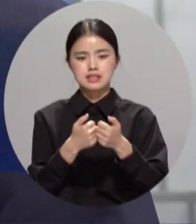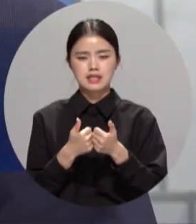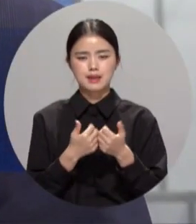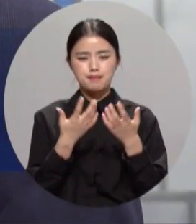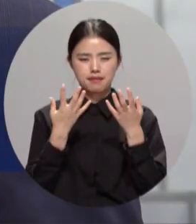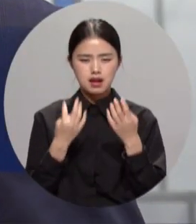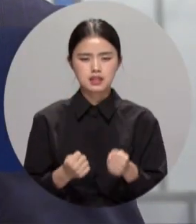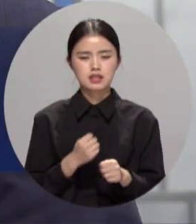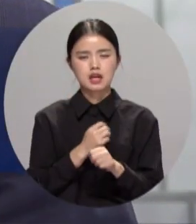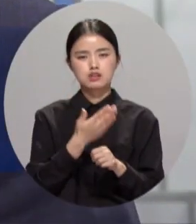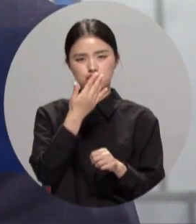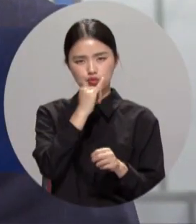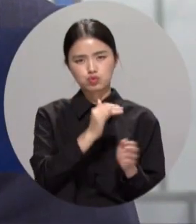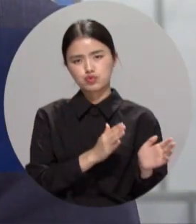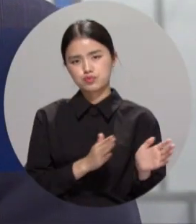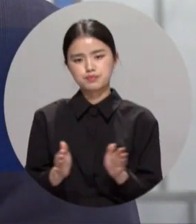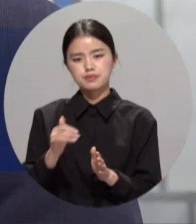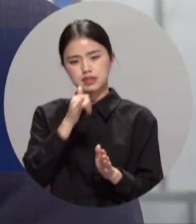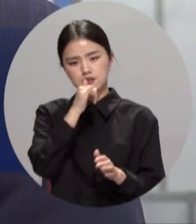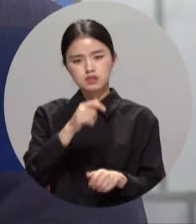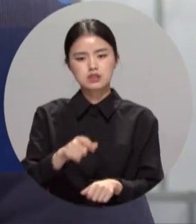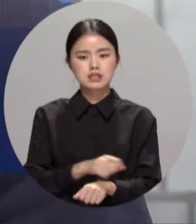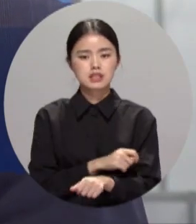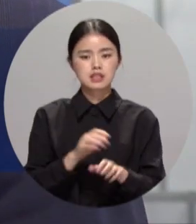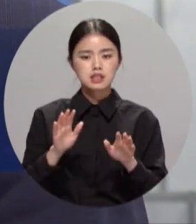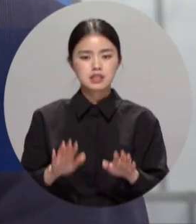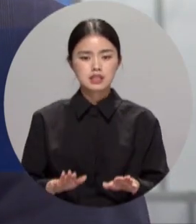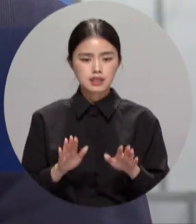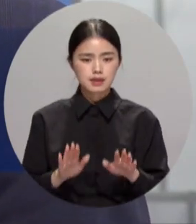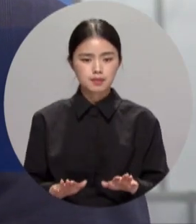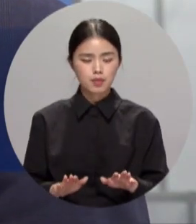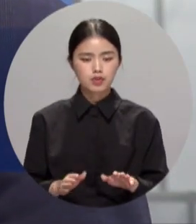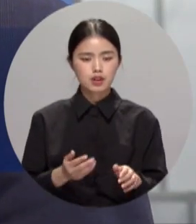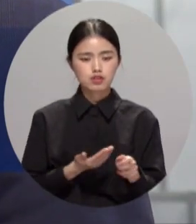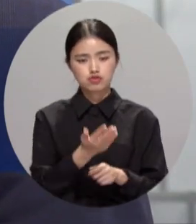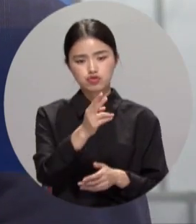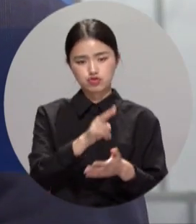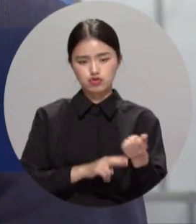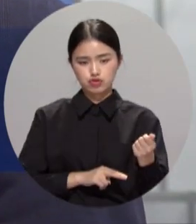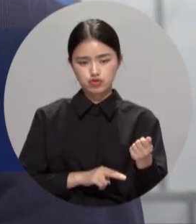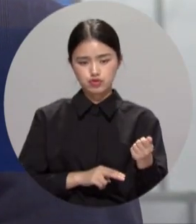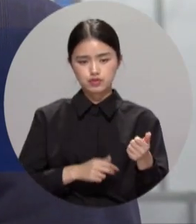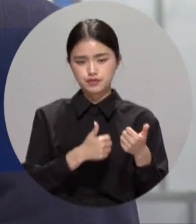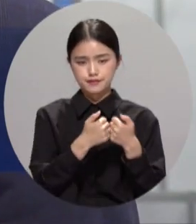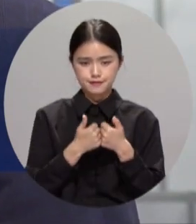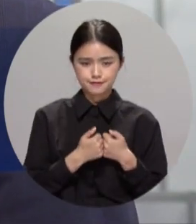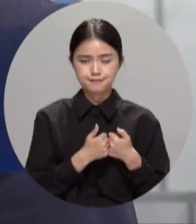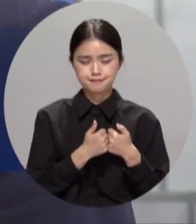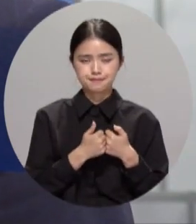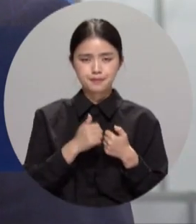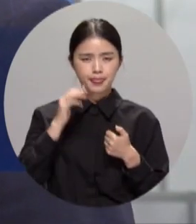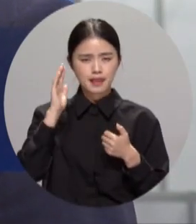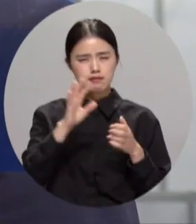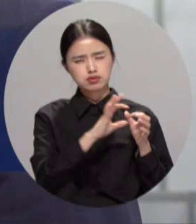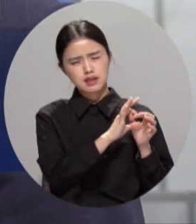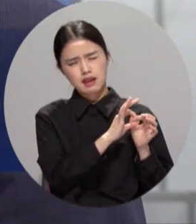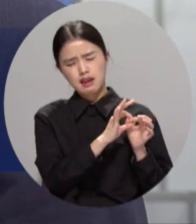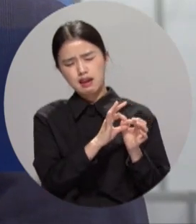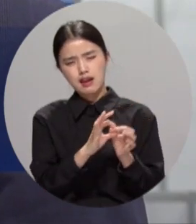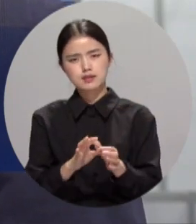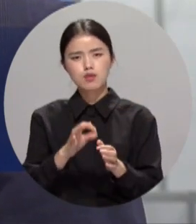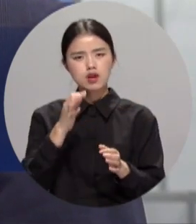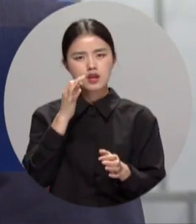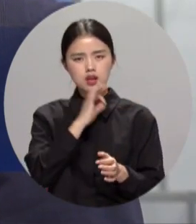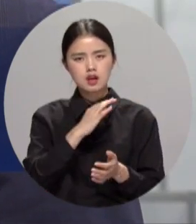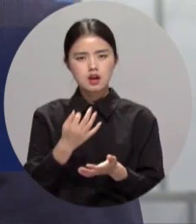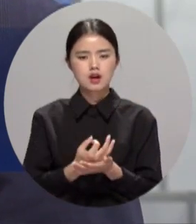많이 이루어지도록 저희가 준비를 많이 했습니다. 특히 이번에 이루어진 수출 상담이 계속적으로